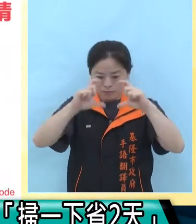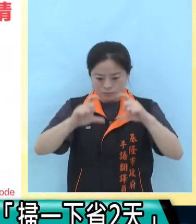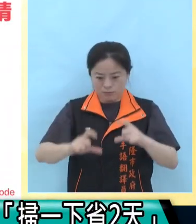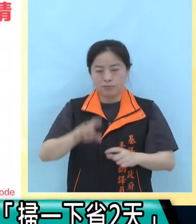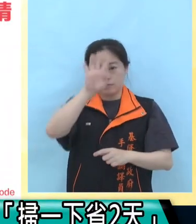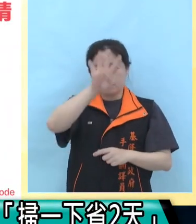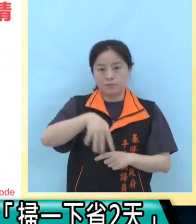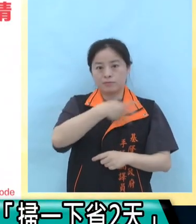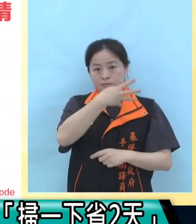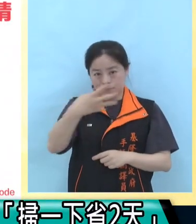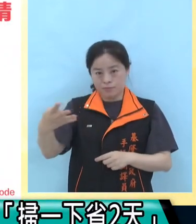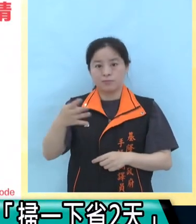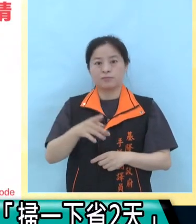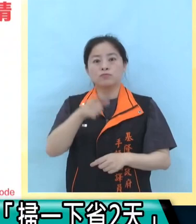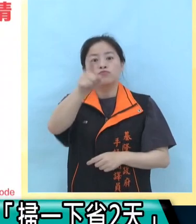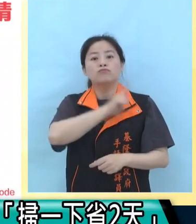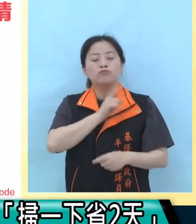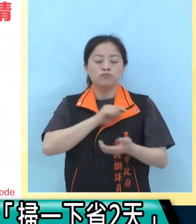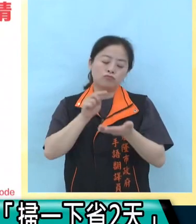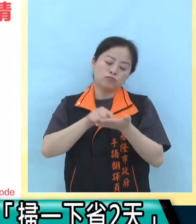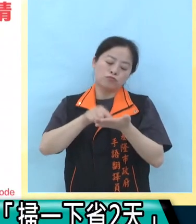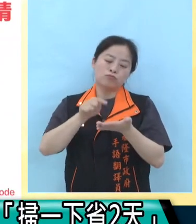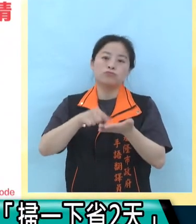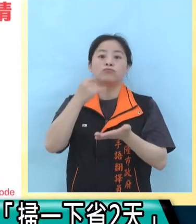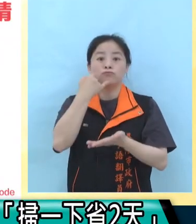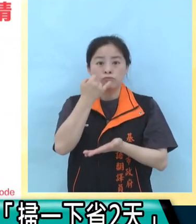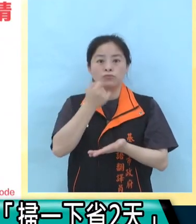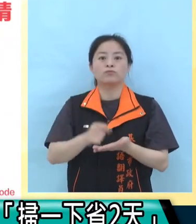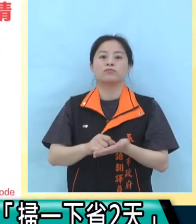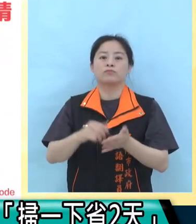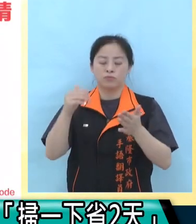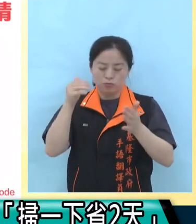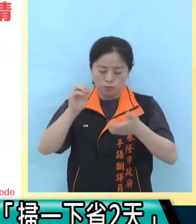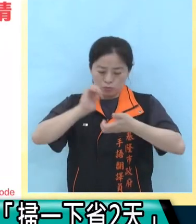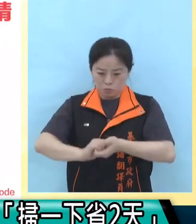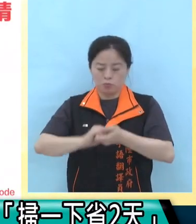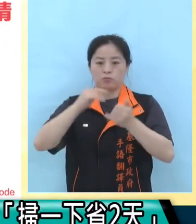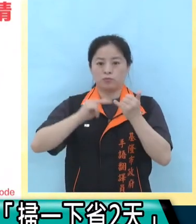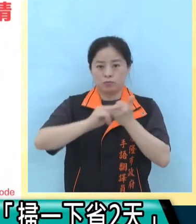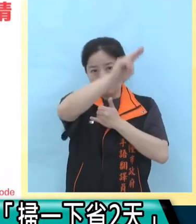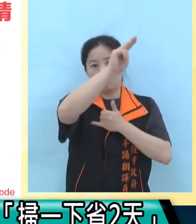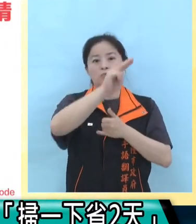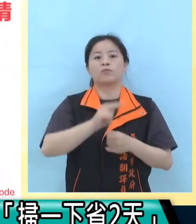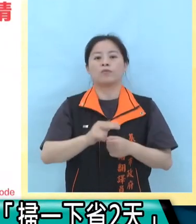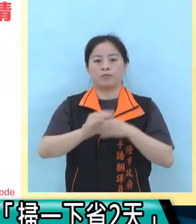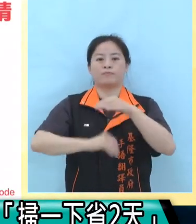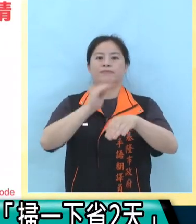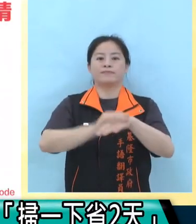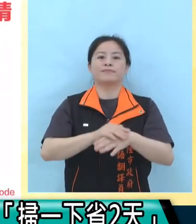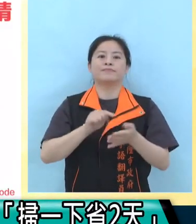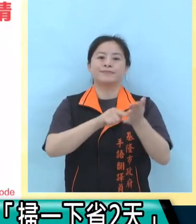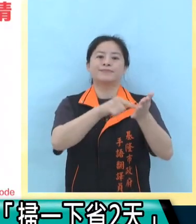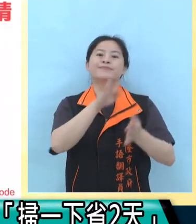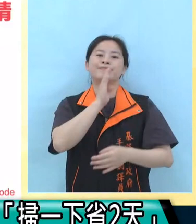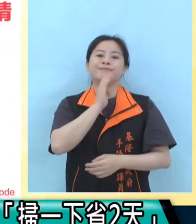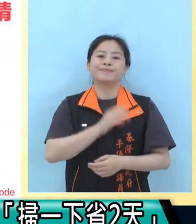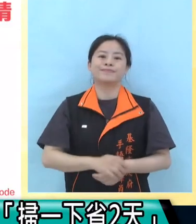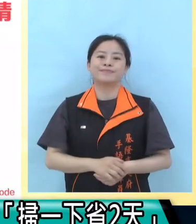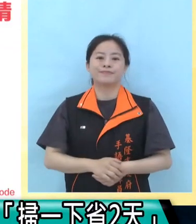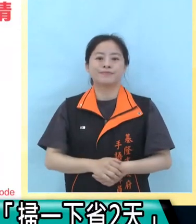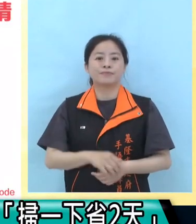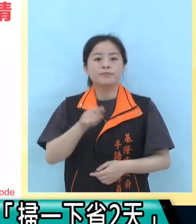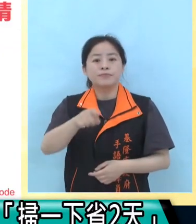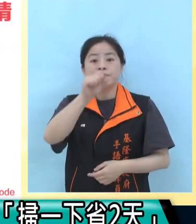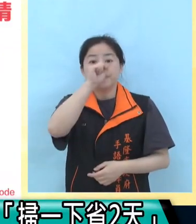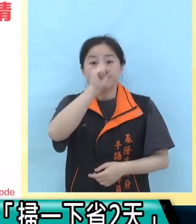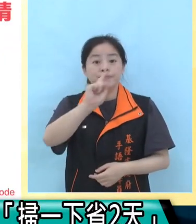表单，好，你自己填写，好，然后就把它传送，就完成了这个申请的一个程序。那这有什